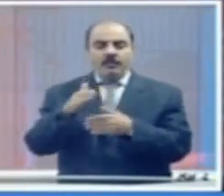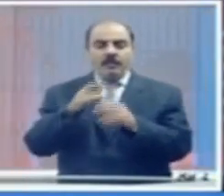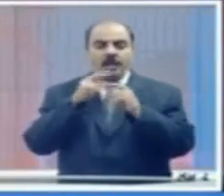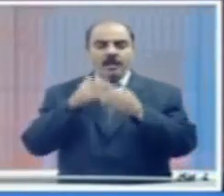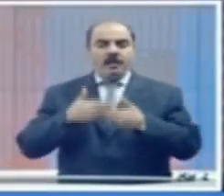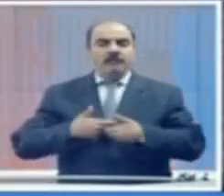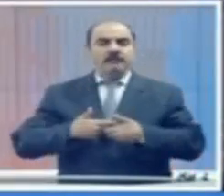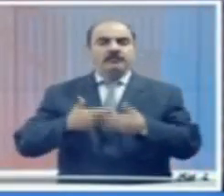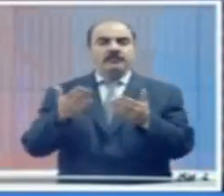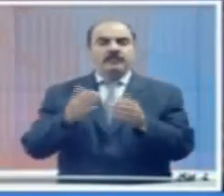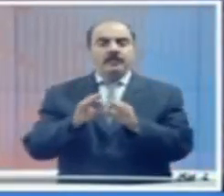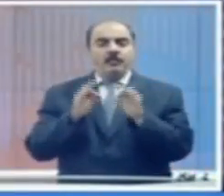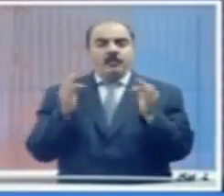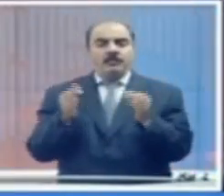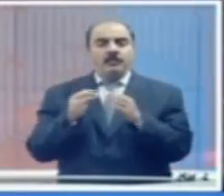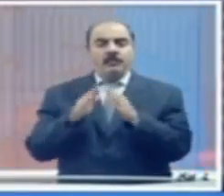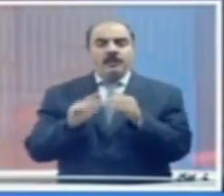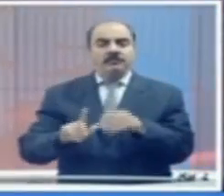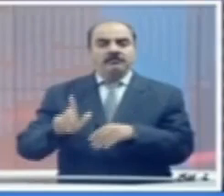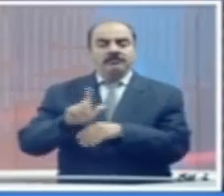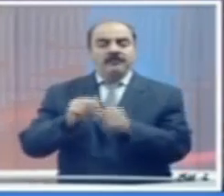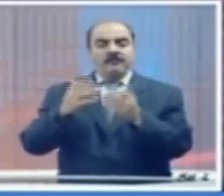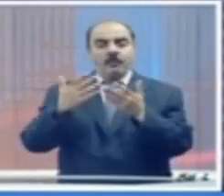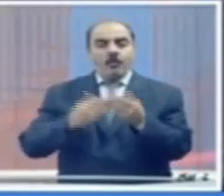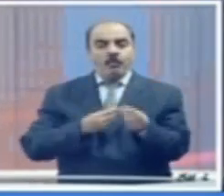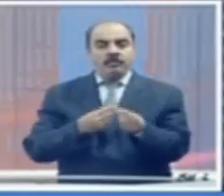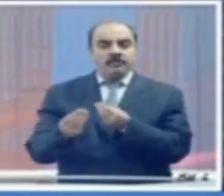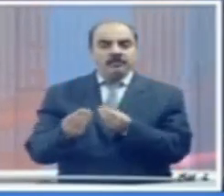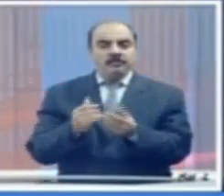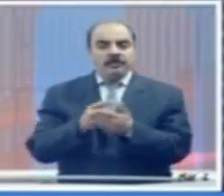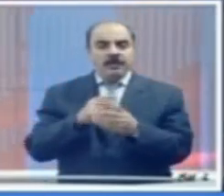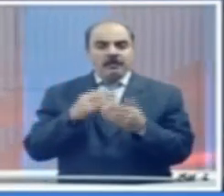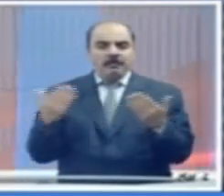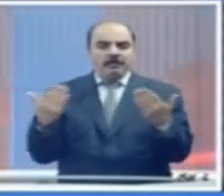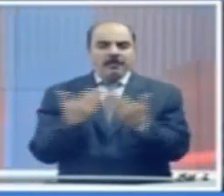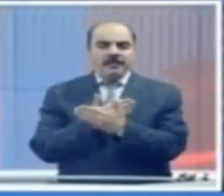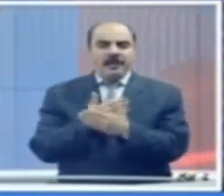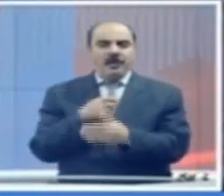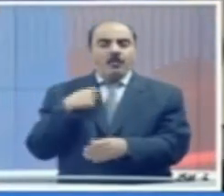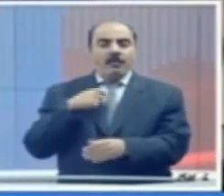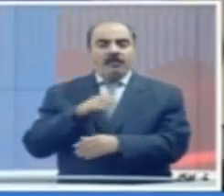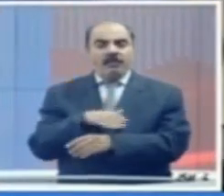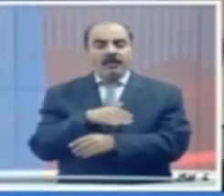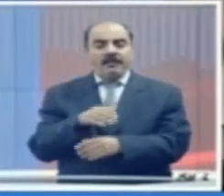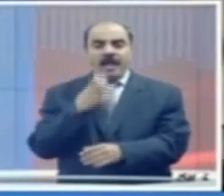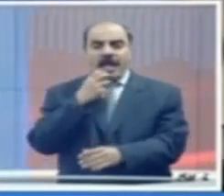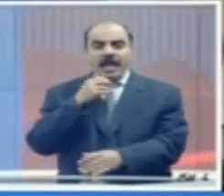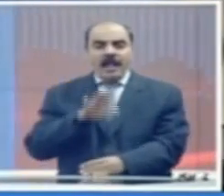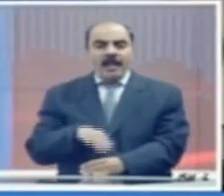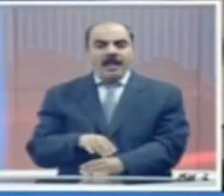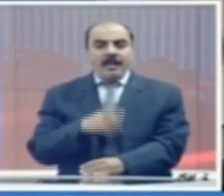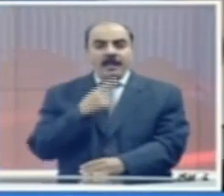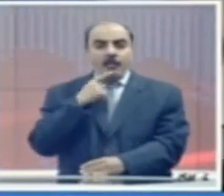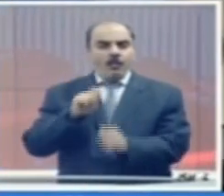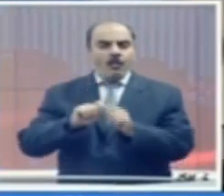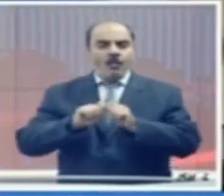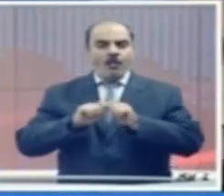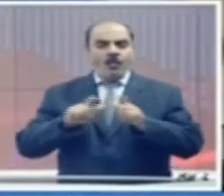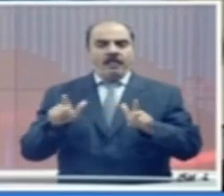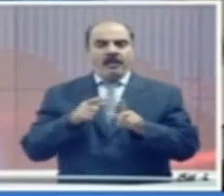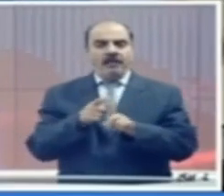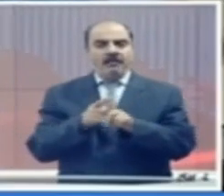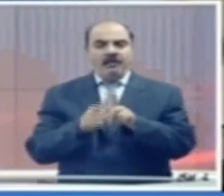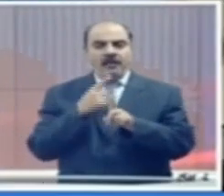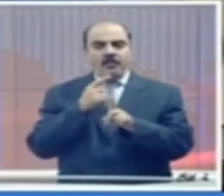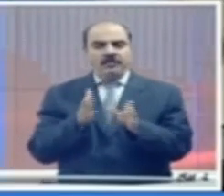المستدامة. وفي كلمته بمؤتمر قمة مصر الاقتصادية التي ألقتها نيابة عنه وزيرة التخطيط هالة